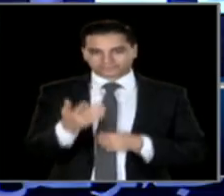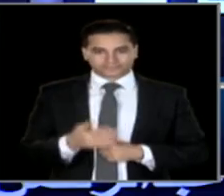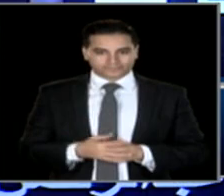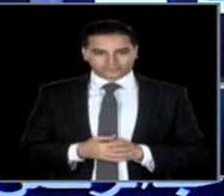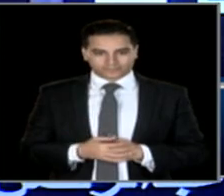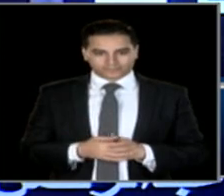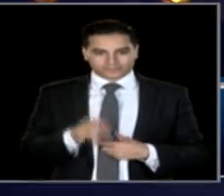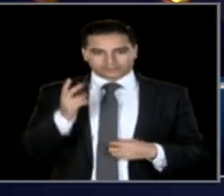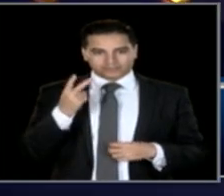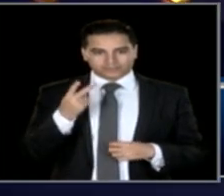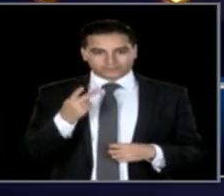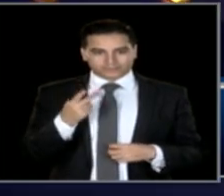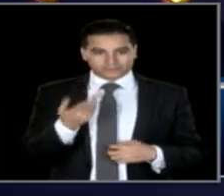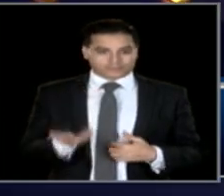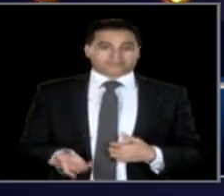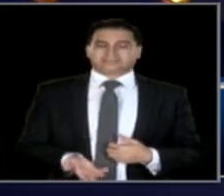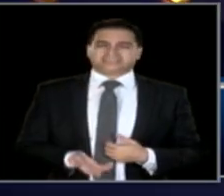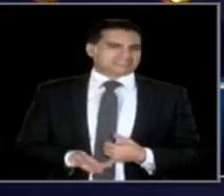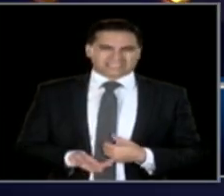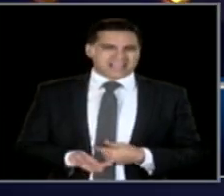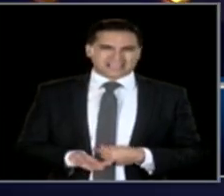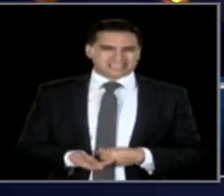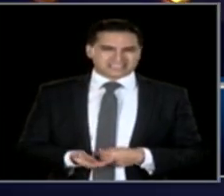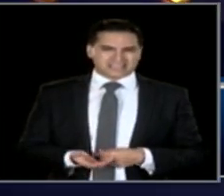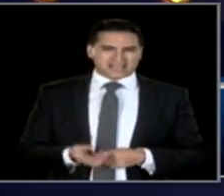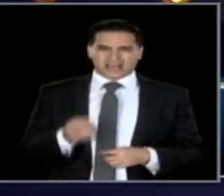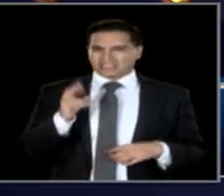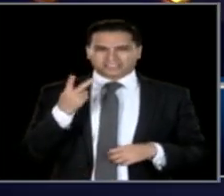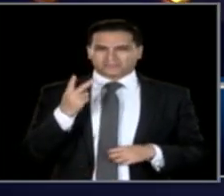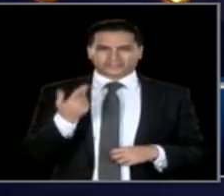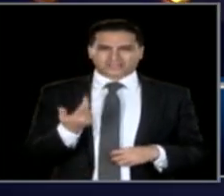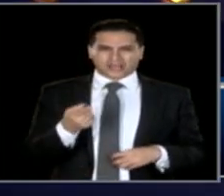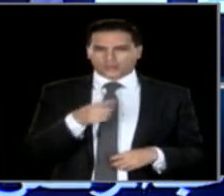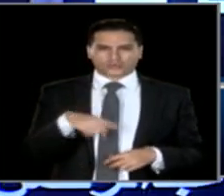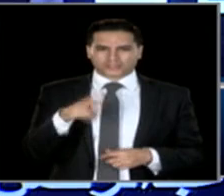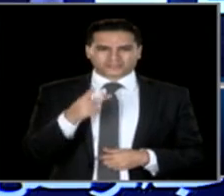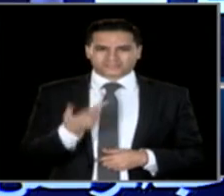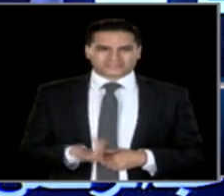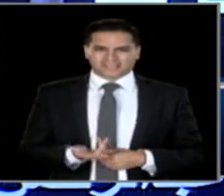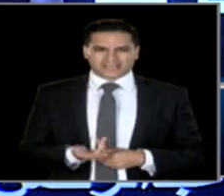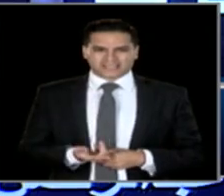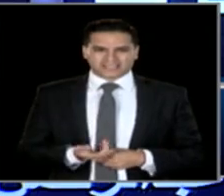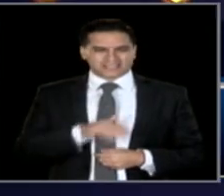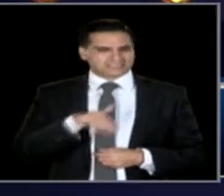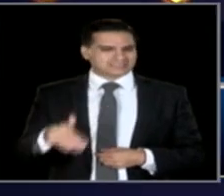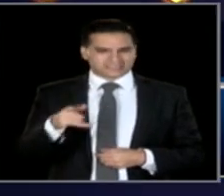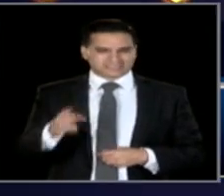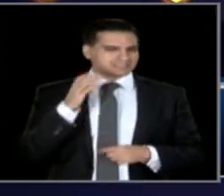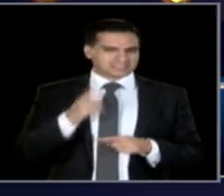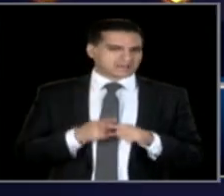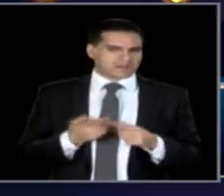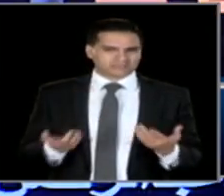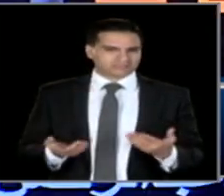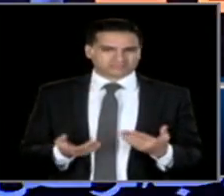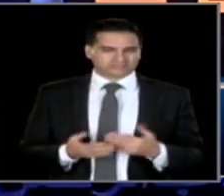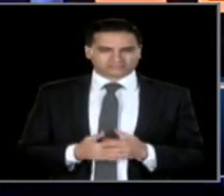كام؟ 17. ازاي 17؟ كل دول 17 ازاي؟ عبد الرحمن،